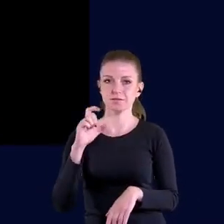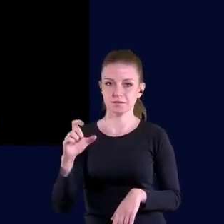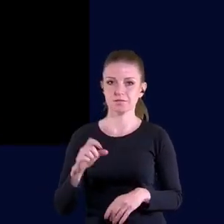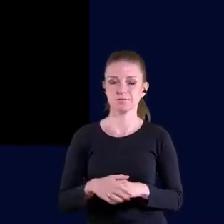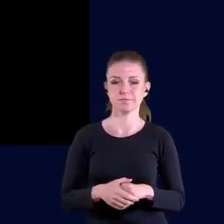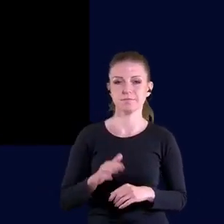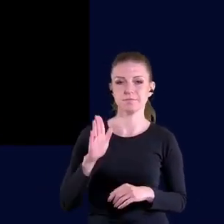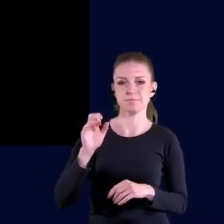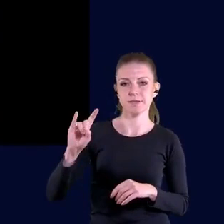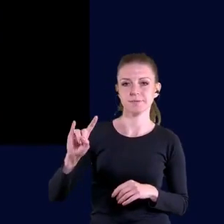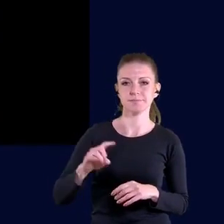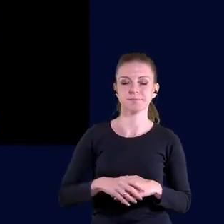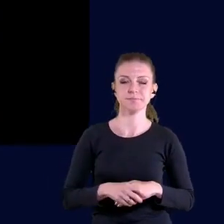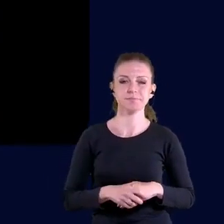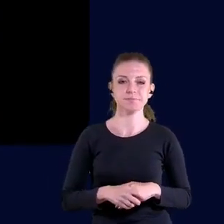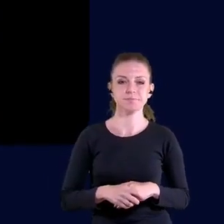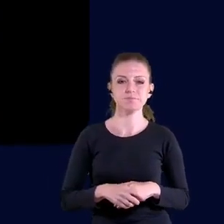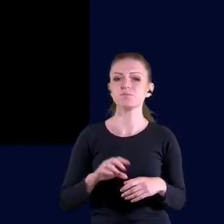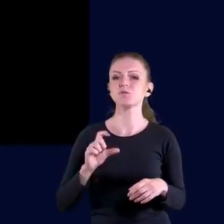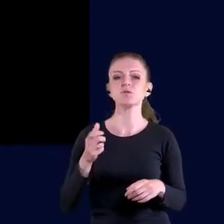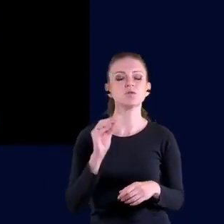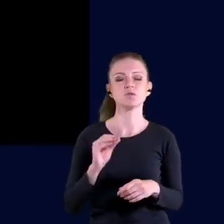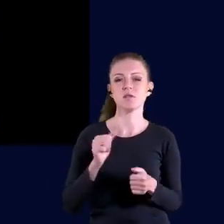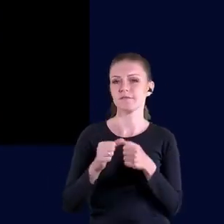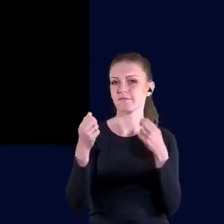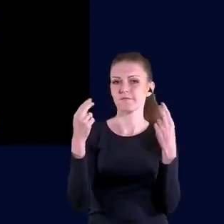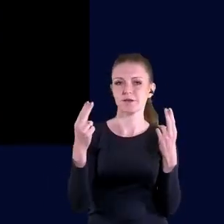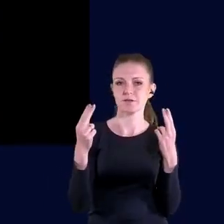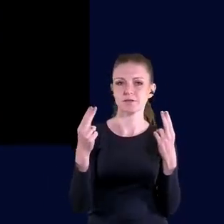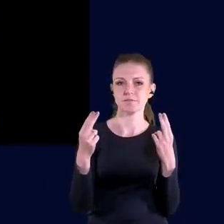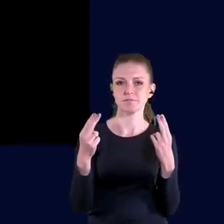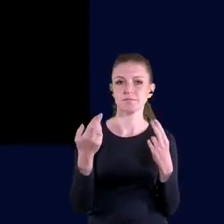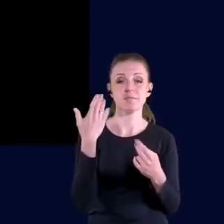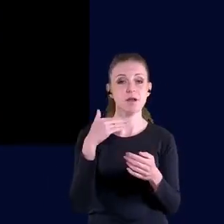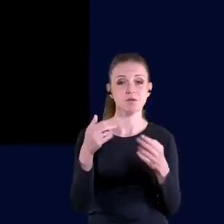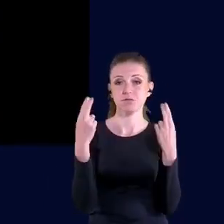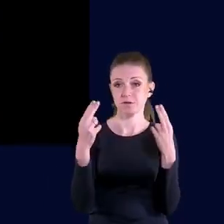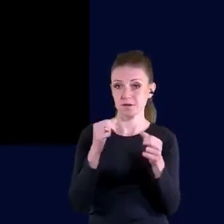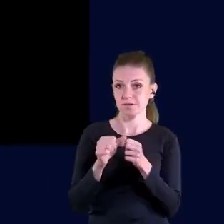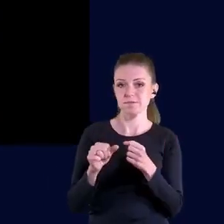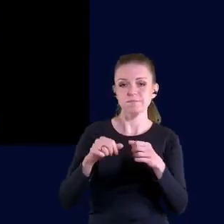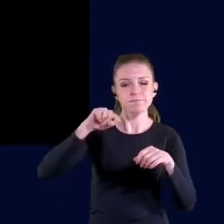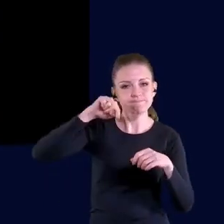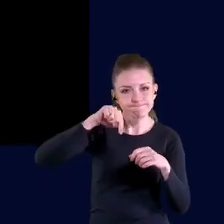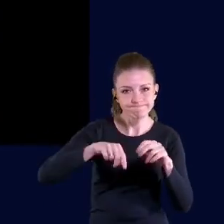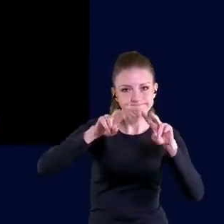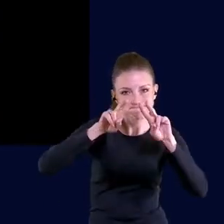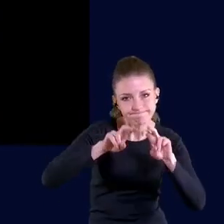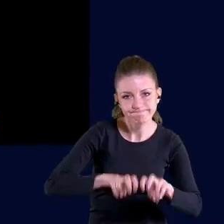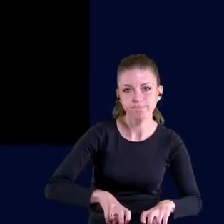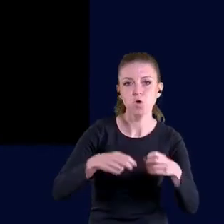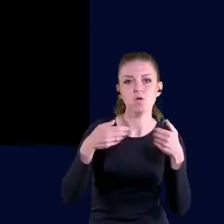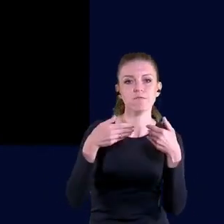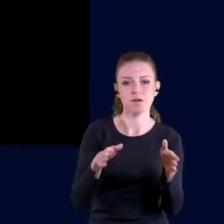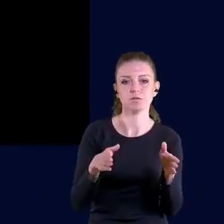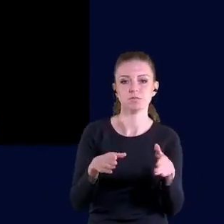najczęściej co jest ważne niezbędne są pogłębione analizy otwartości w